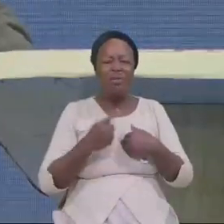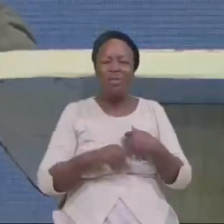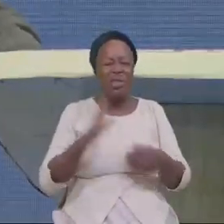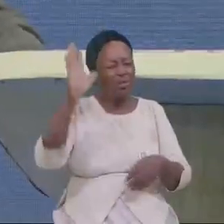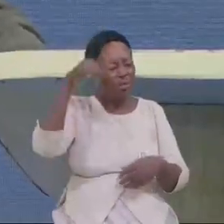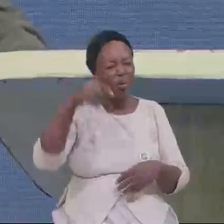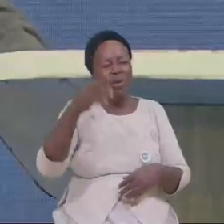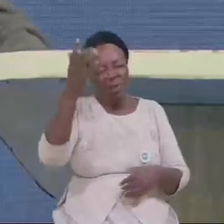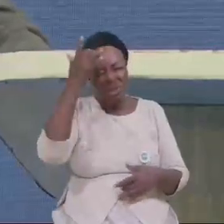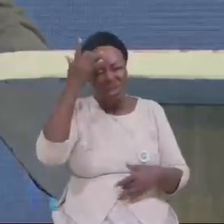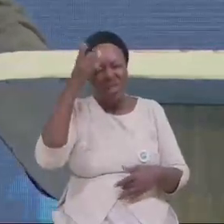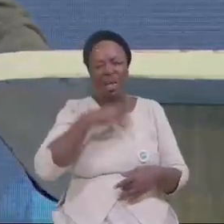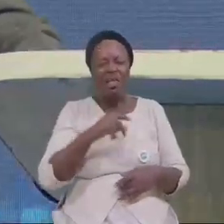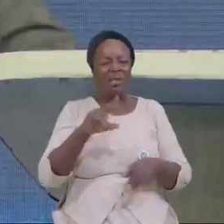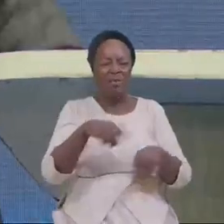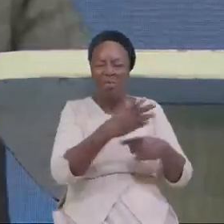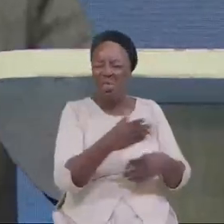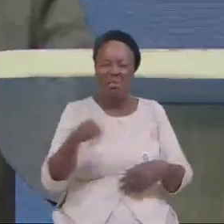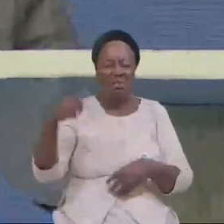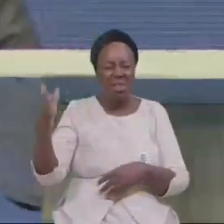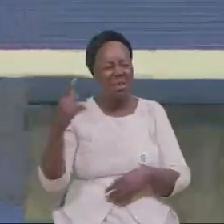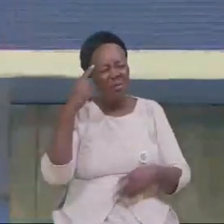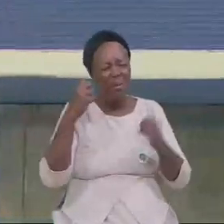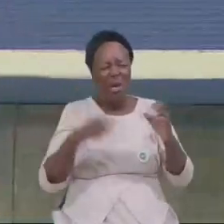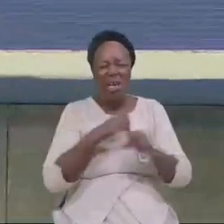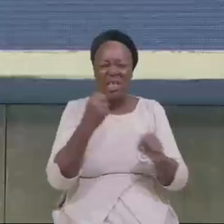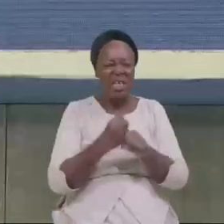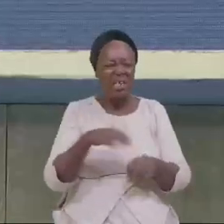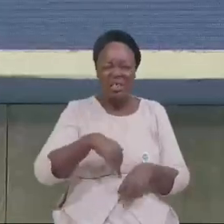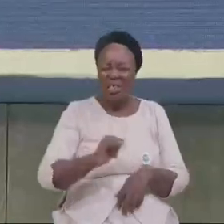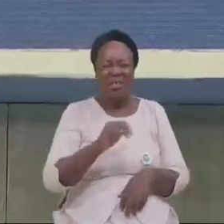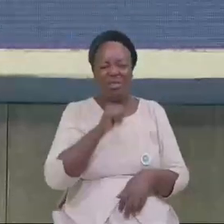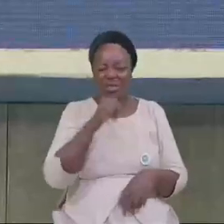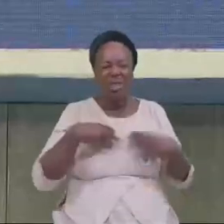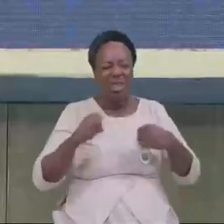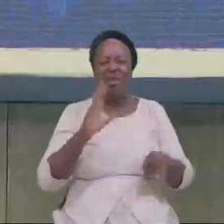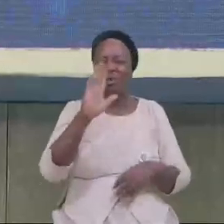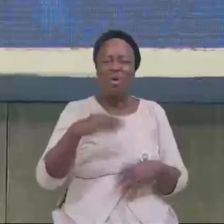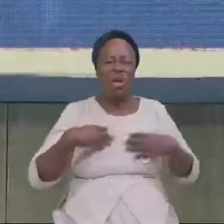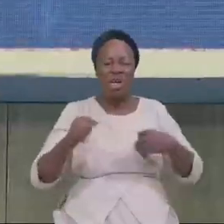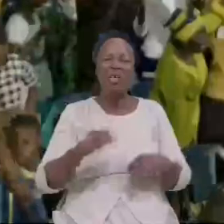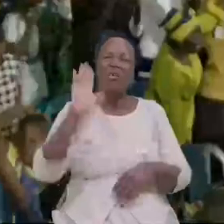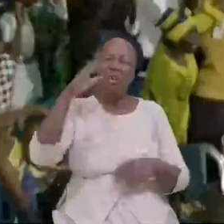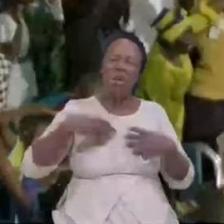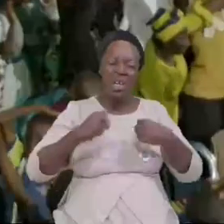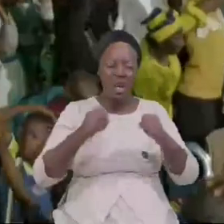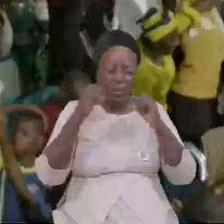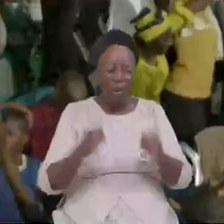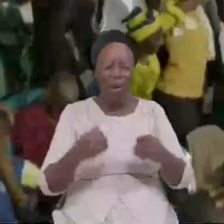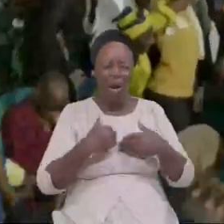incurables, ils ont été par-ci, par-là depuis de nombreuses années sans être guéris. Ta puissance de guérison vienne